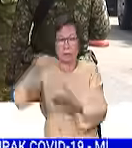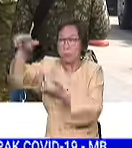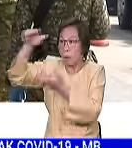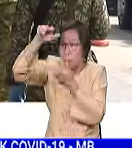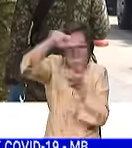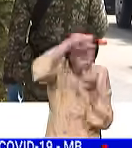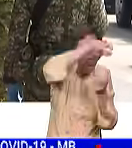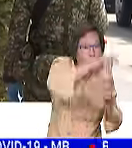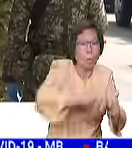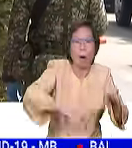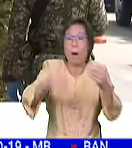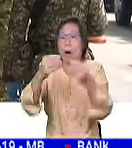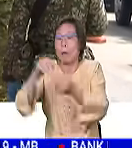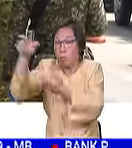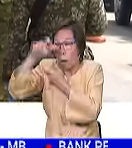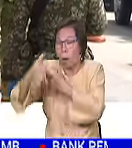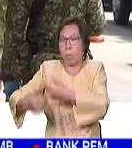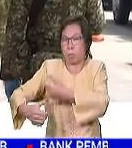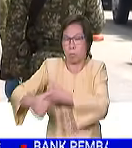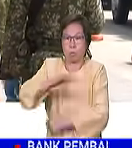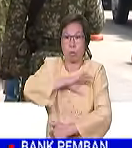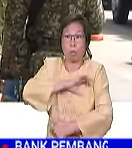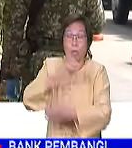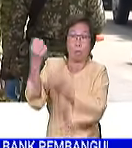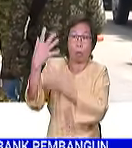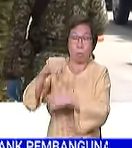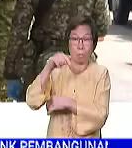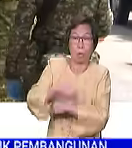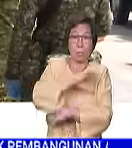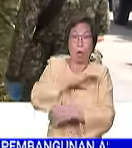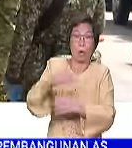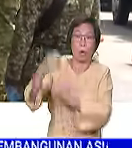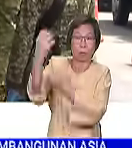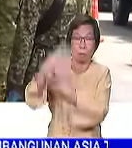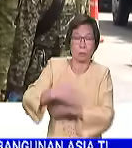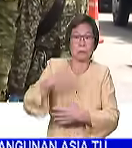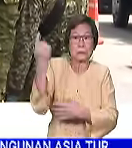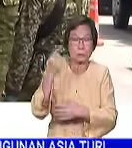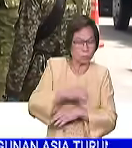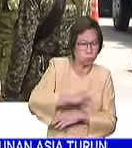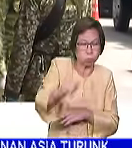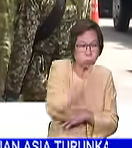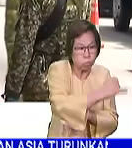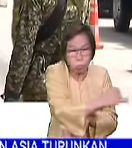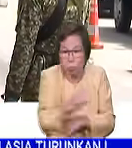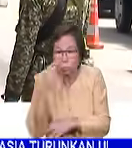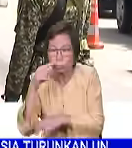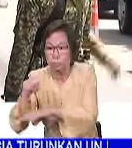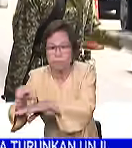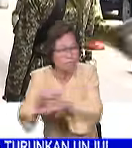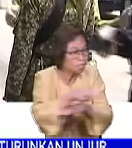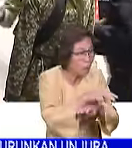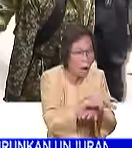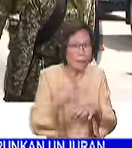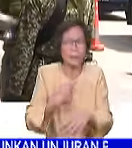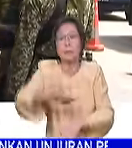input-input yang kita peroleh pada anggota trafik yang sentiasa bergerak di laluan untuk memantau keadaan lalu lintas,